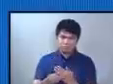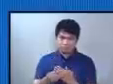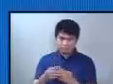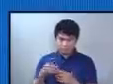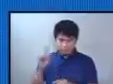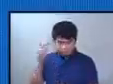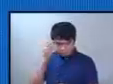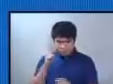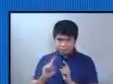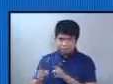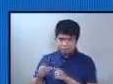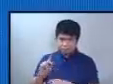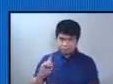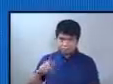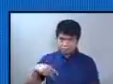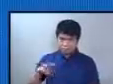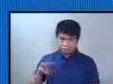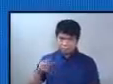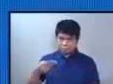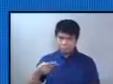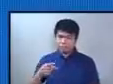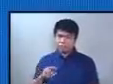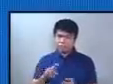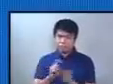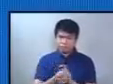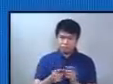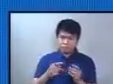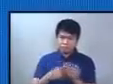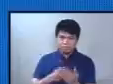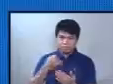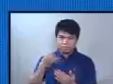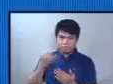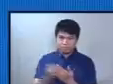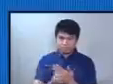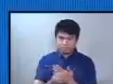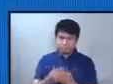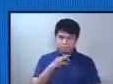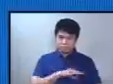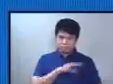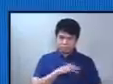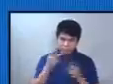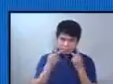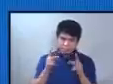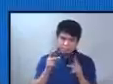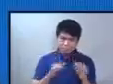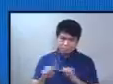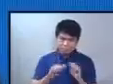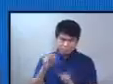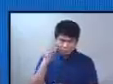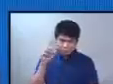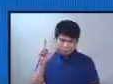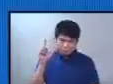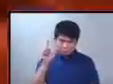ng DPWH, pinalitan lang ito ng mga proyektong mas mapapakinabangan ng publiko. Maksyon si Maeanne